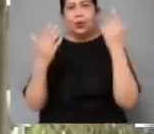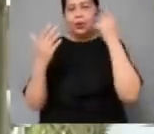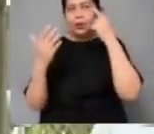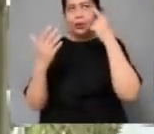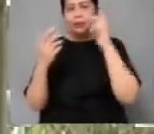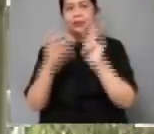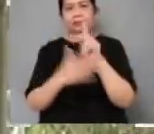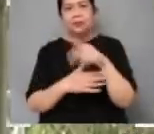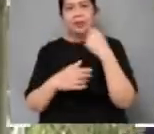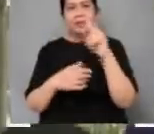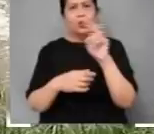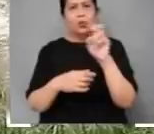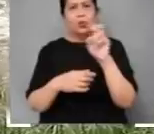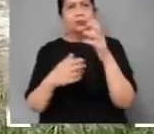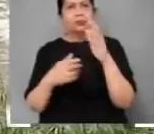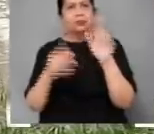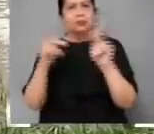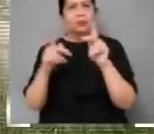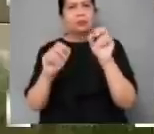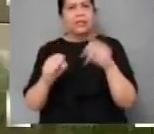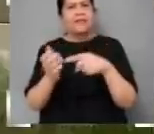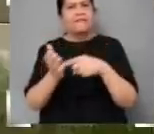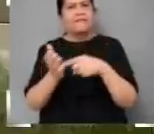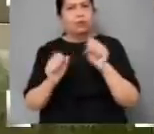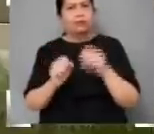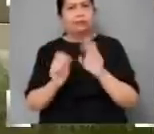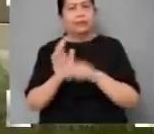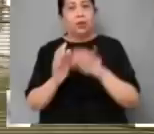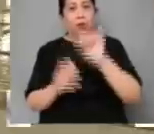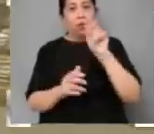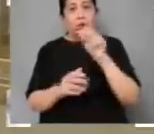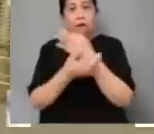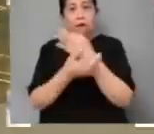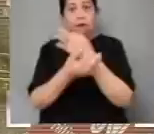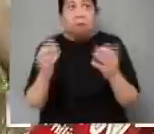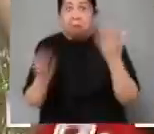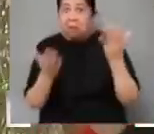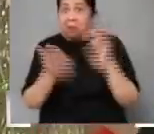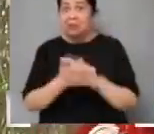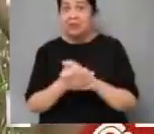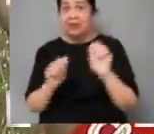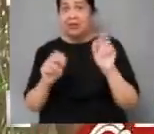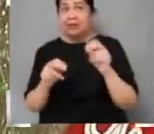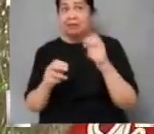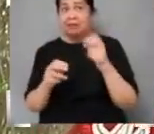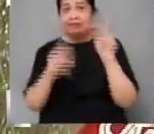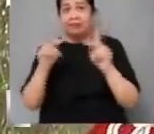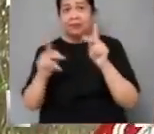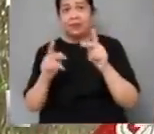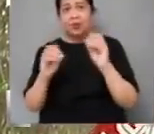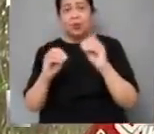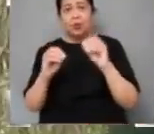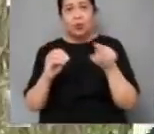200 pesos para affordable. Mayor, buong January libre? Malay mo. Kailangan ko unawain yung tao, walang tsapi. I